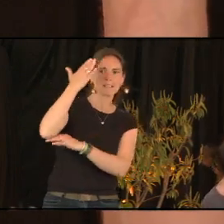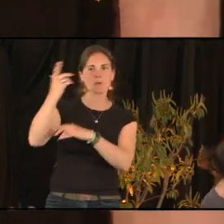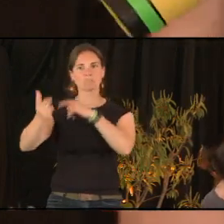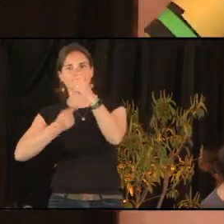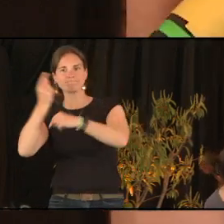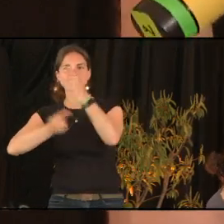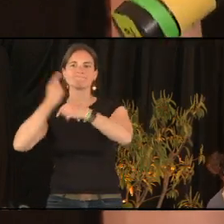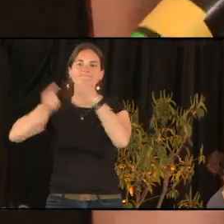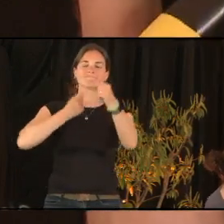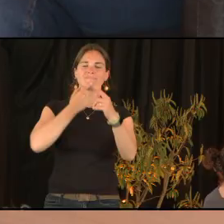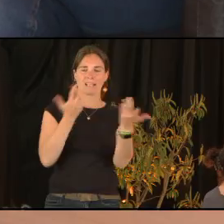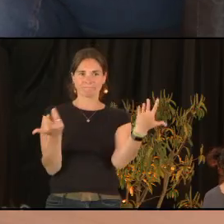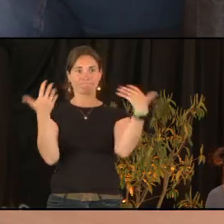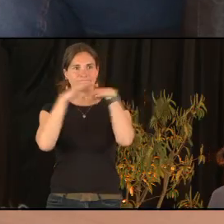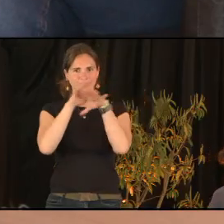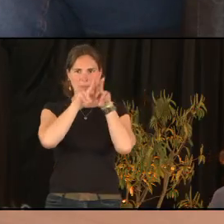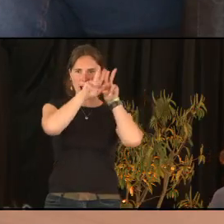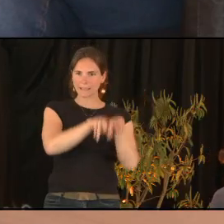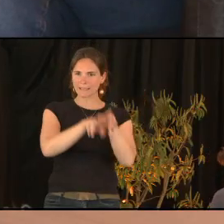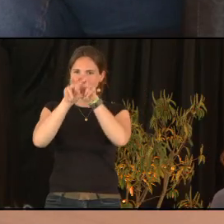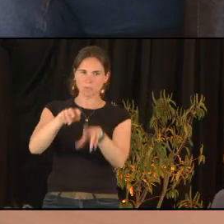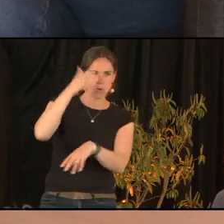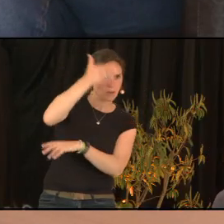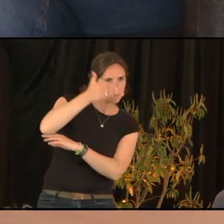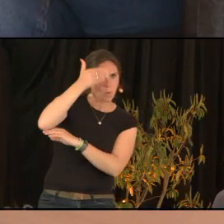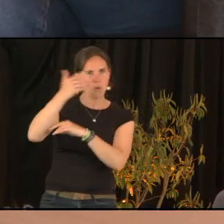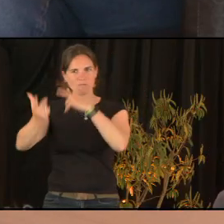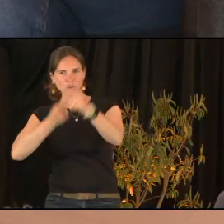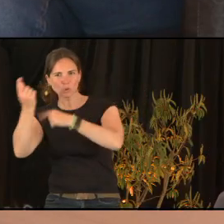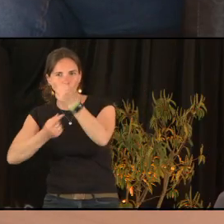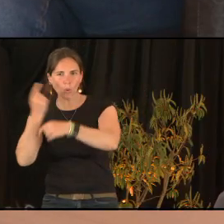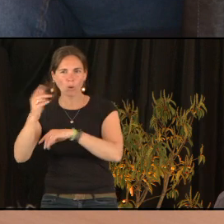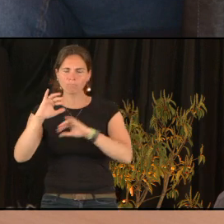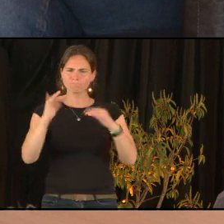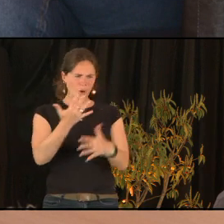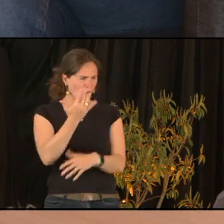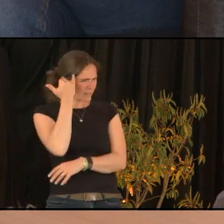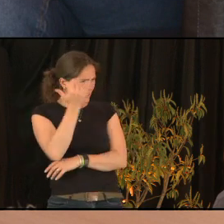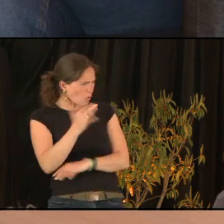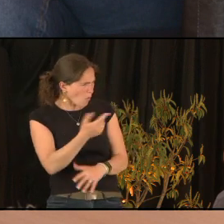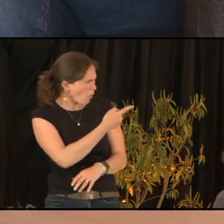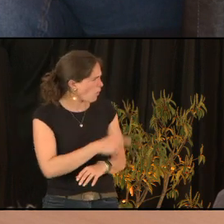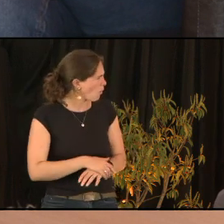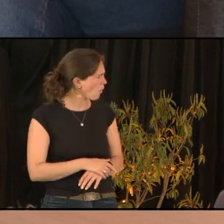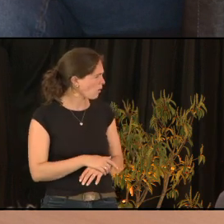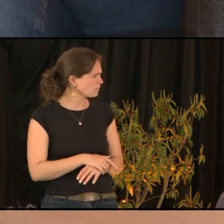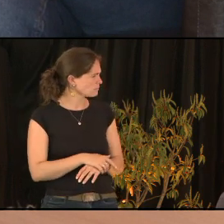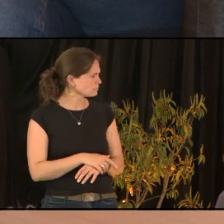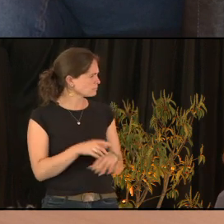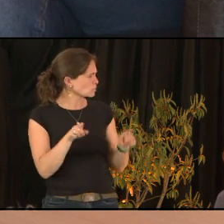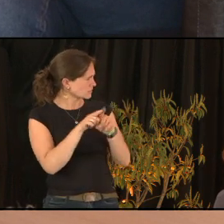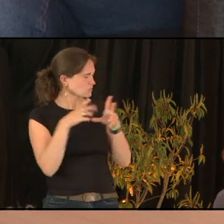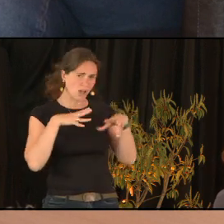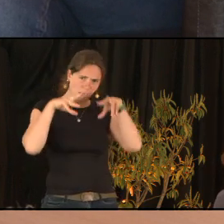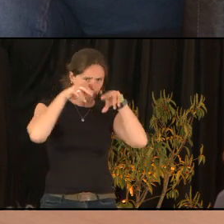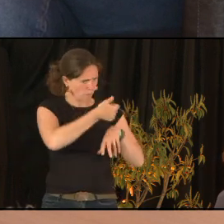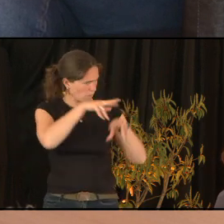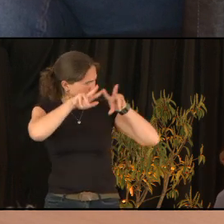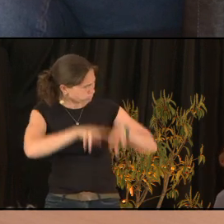La faune et de la flore. Et ça, ça vous vient d'où? Enfin, puis vous êtes allé chercher dans des... J'ai dit qu'il y avait de l'entomologie. Ouais. Enfin,